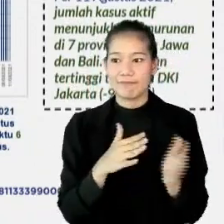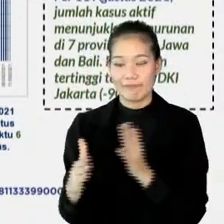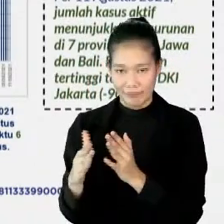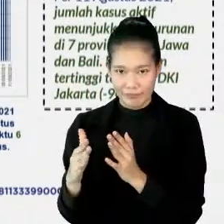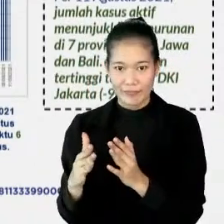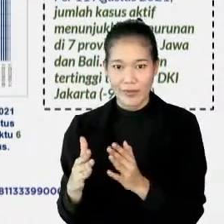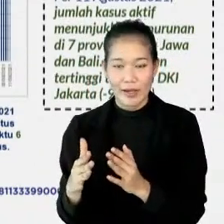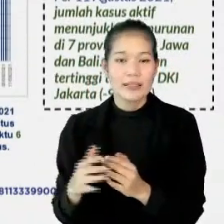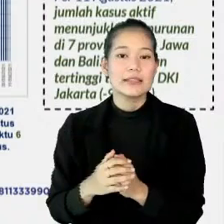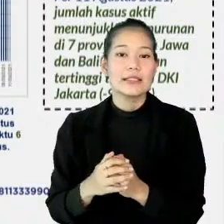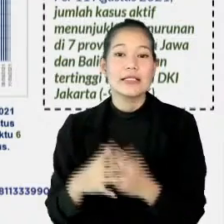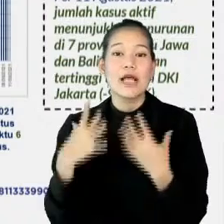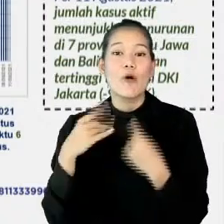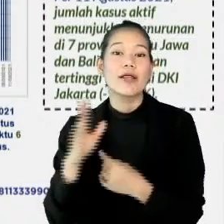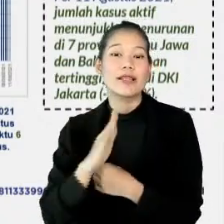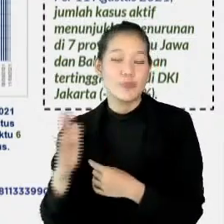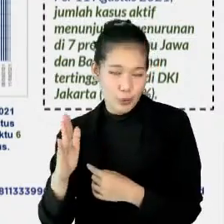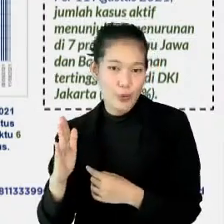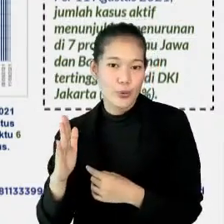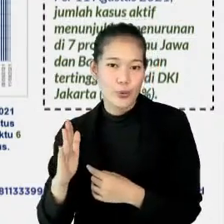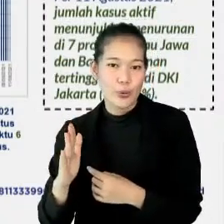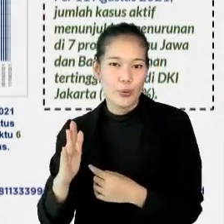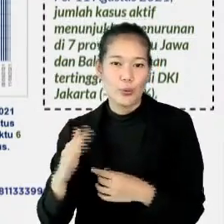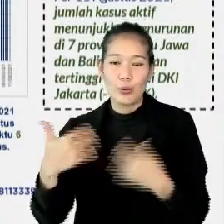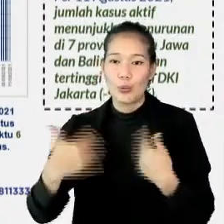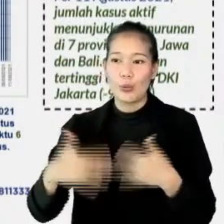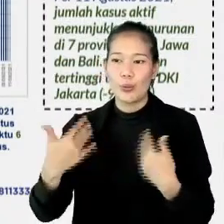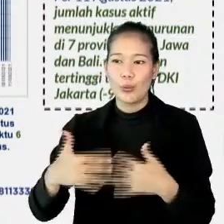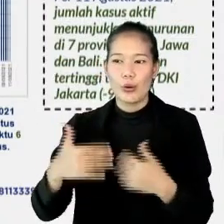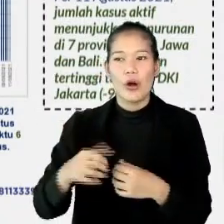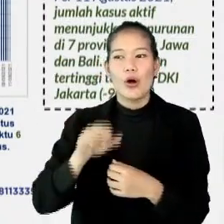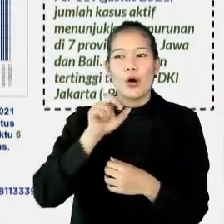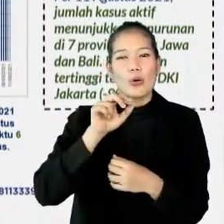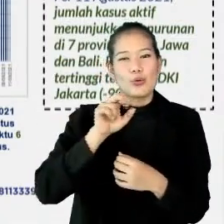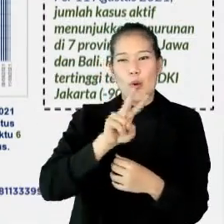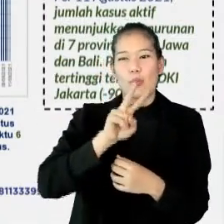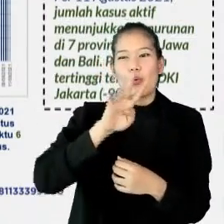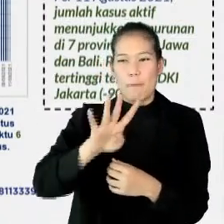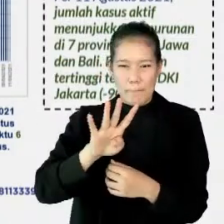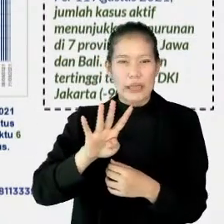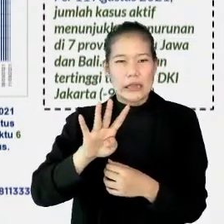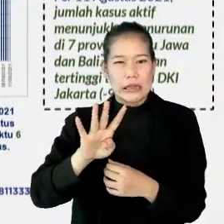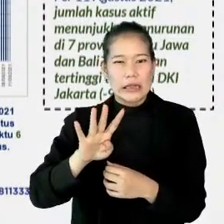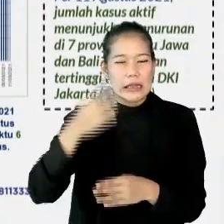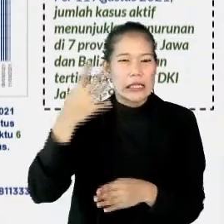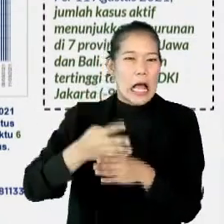Timur juga luar biasa, penurunannya kenaikannya hampir 20 kali lipat juga, bisa turun